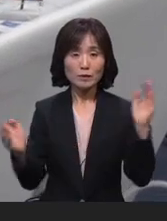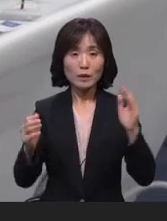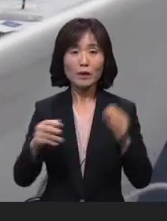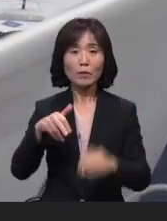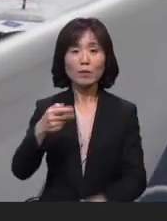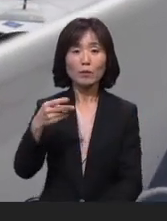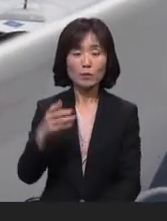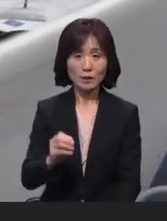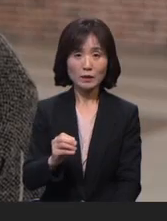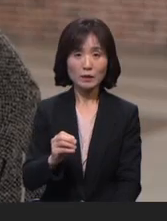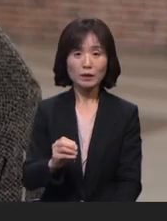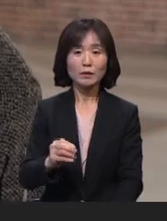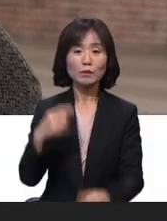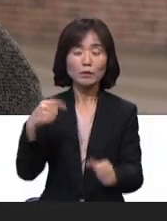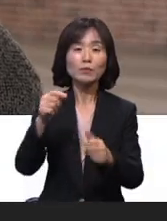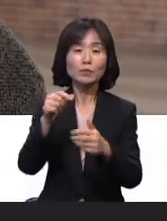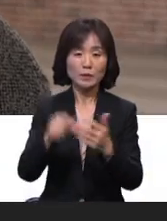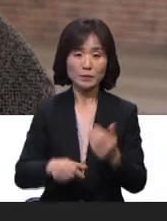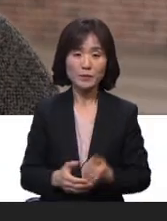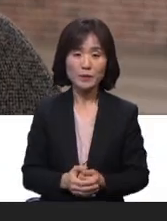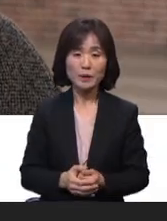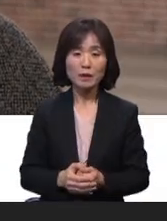프로그램입니다. 소프트웨어가